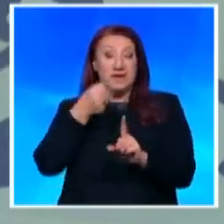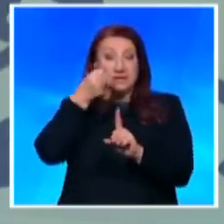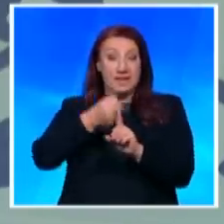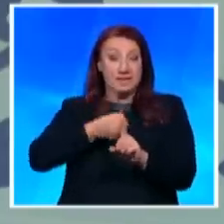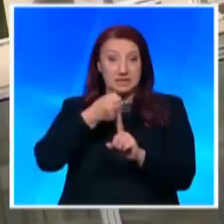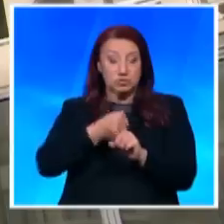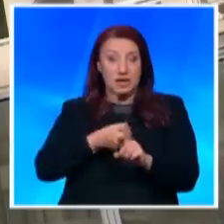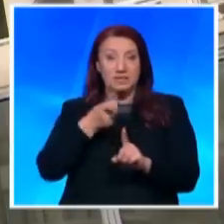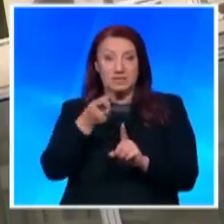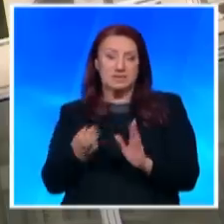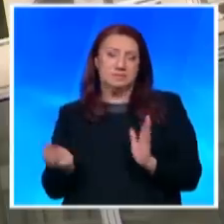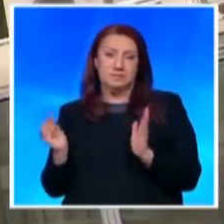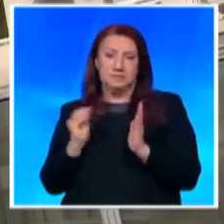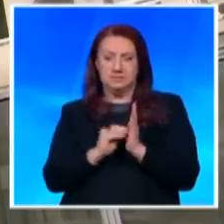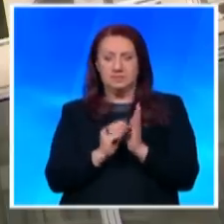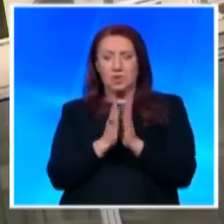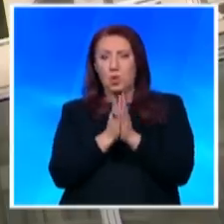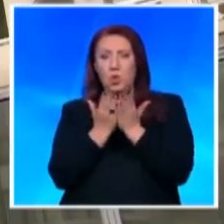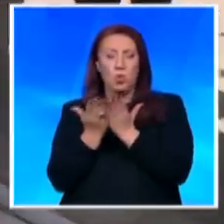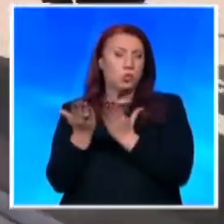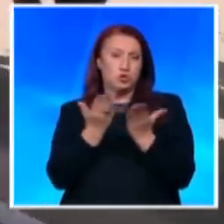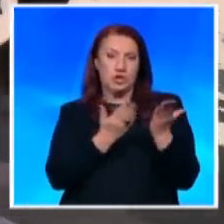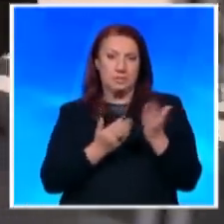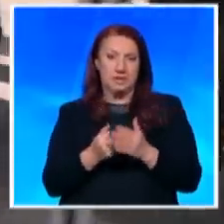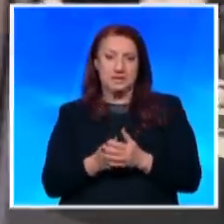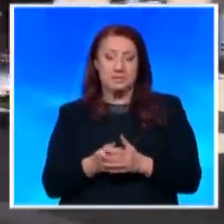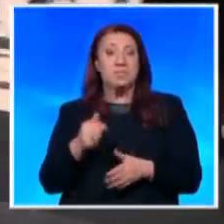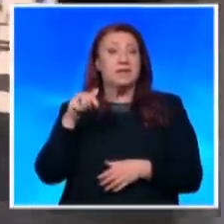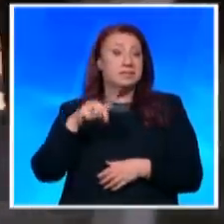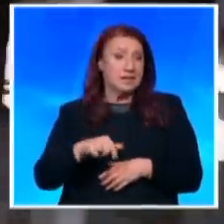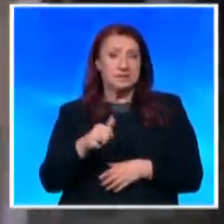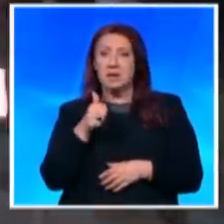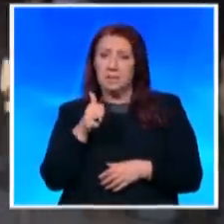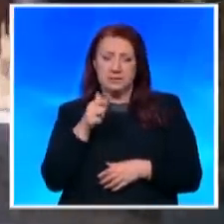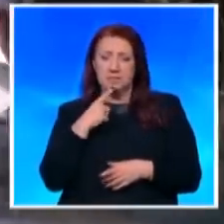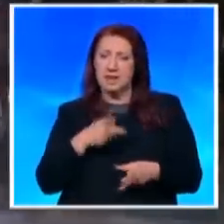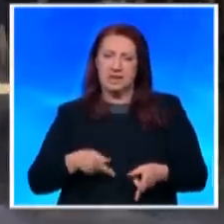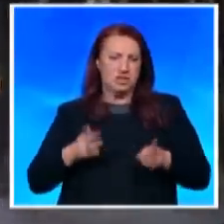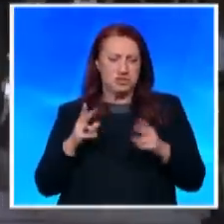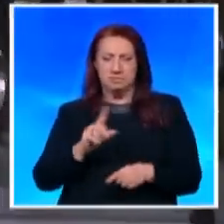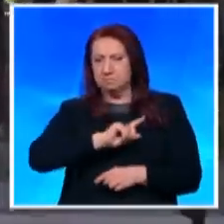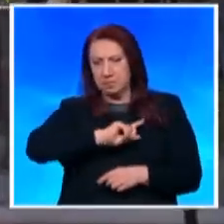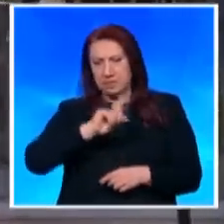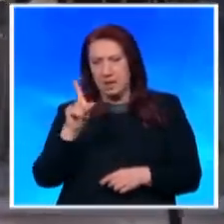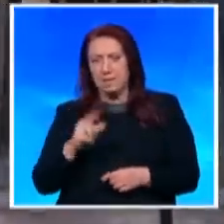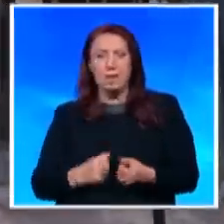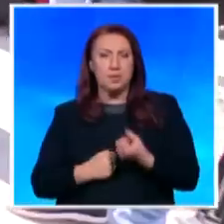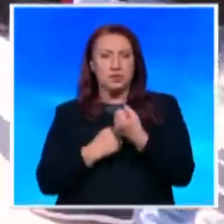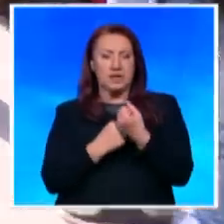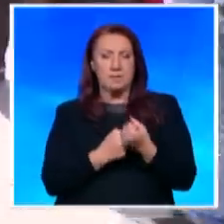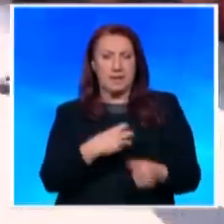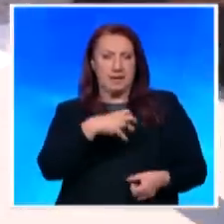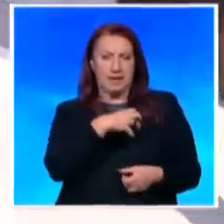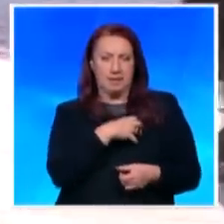в учебниците по... На Национален съвет днес БСП реши, няма да подкрепи мандат на ГЕРБ. Ще преговаря с